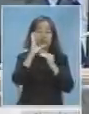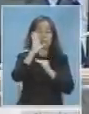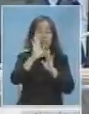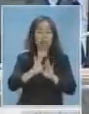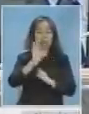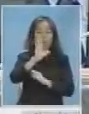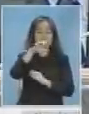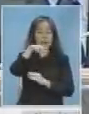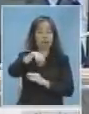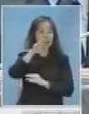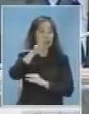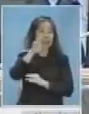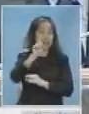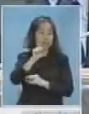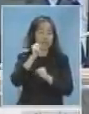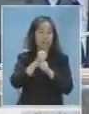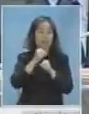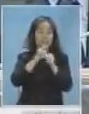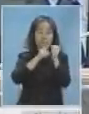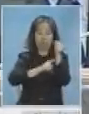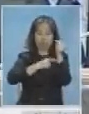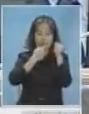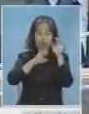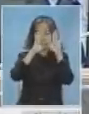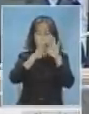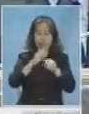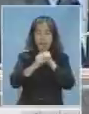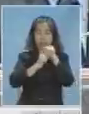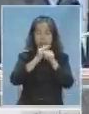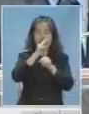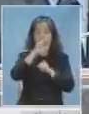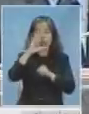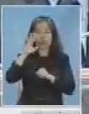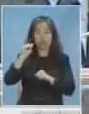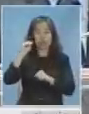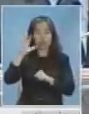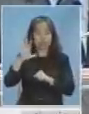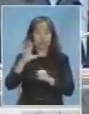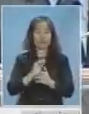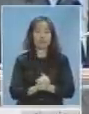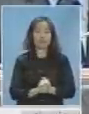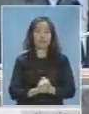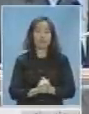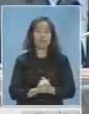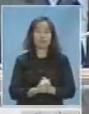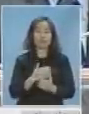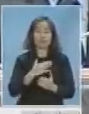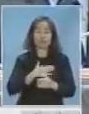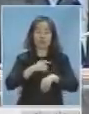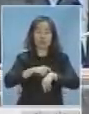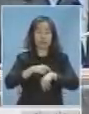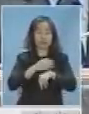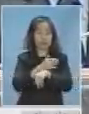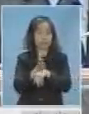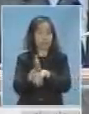ราใช้กันมาตั้งแต่พ.ศ. 2475แล้วท่านประธานครับด้วยความเคารพจริงๆผมจะไม่ใช้เวลามากกว่านี้แ